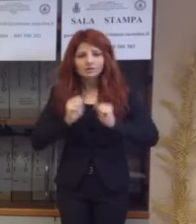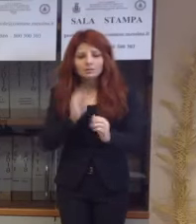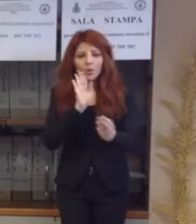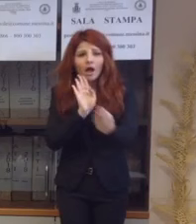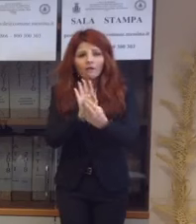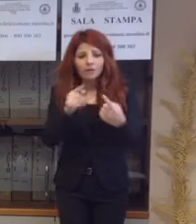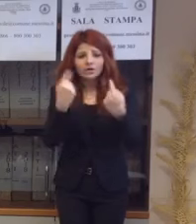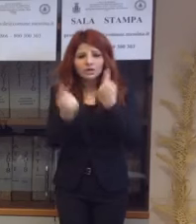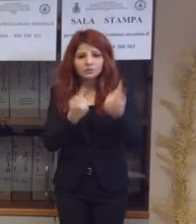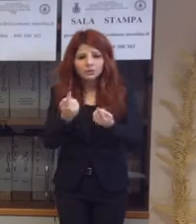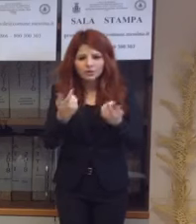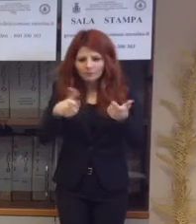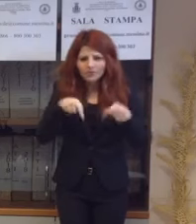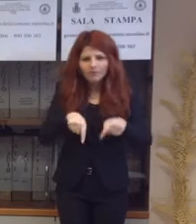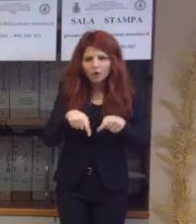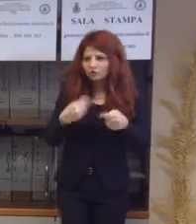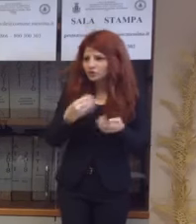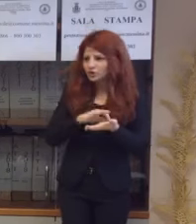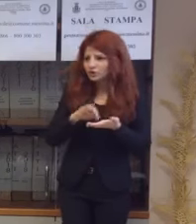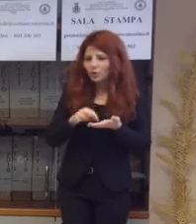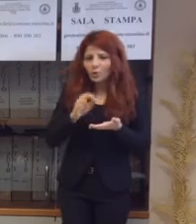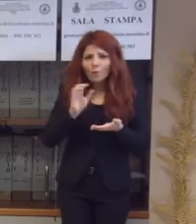15?